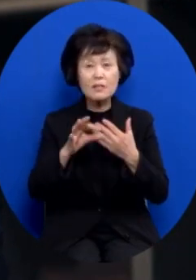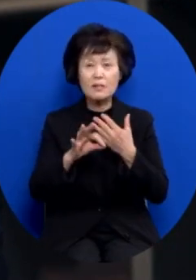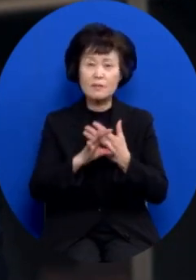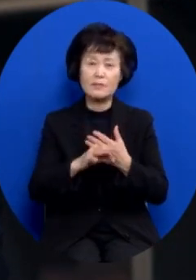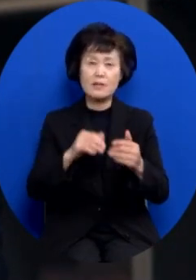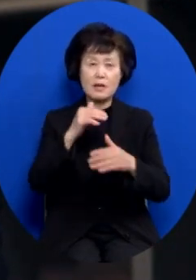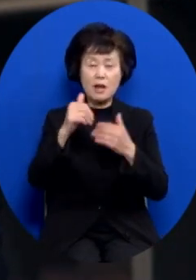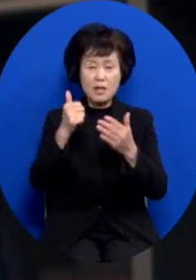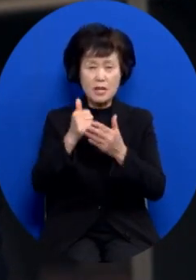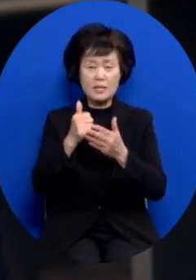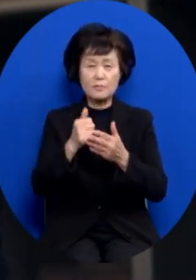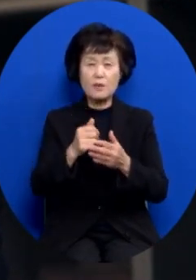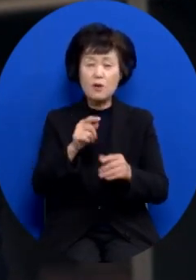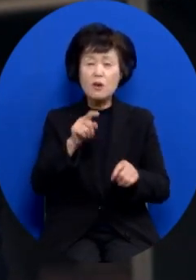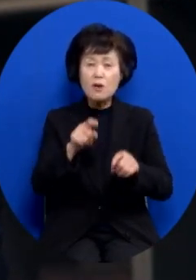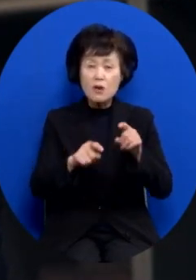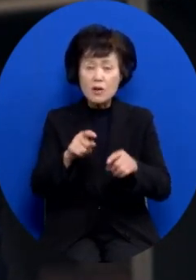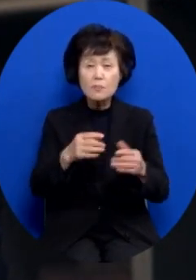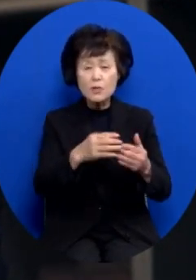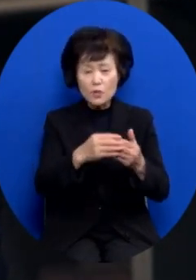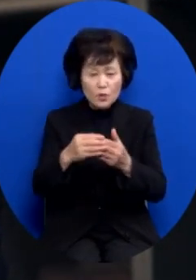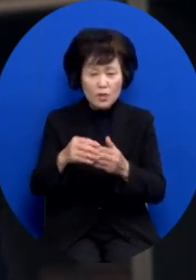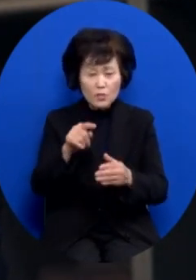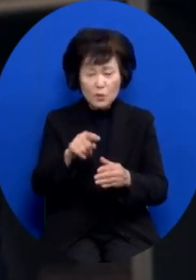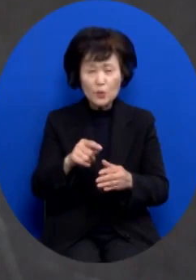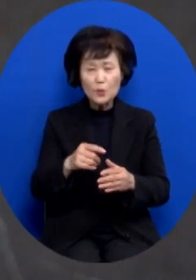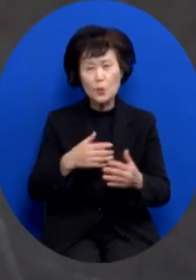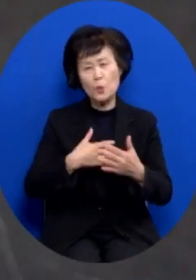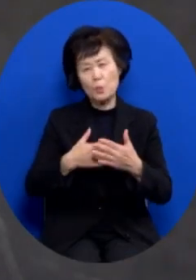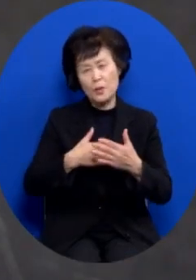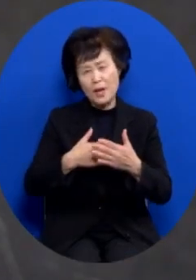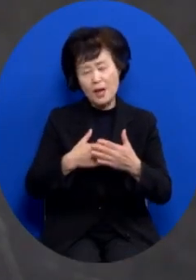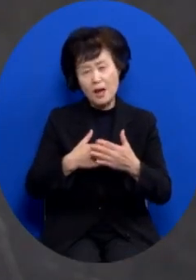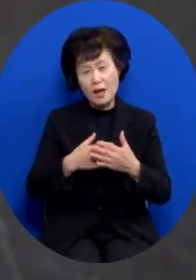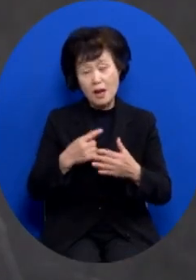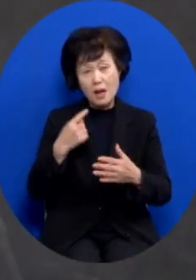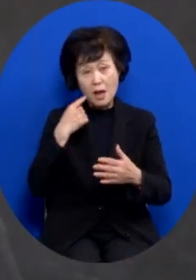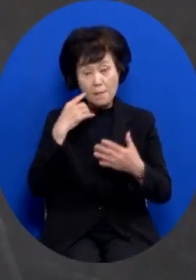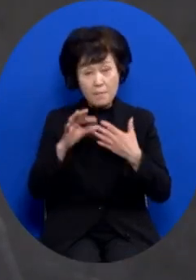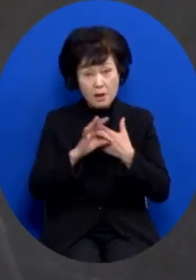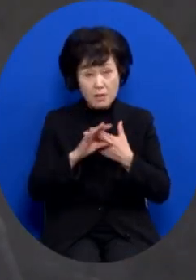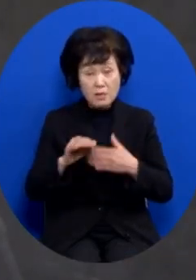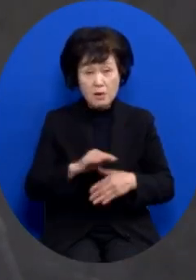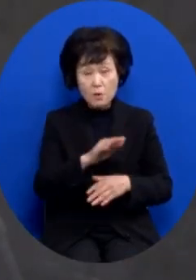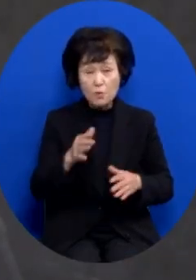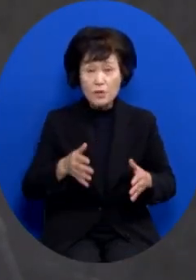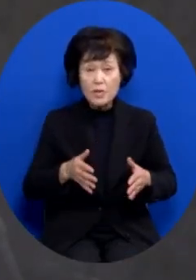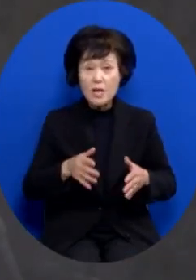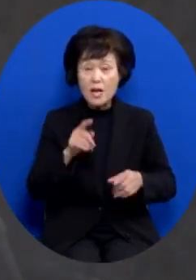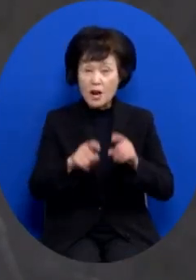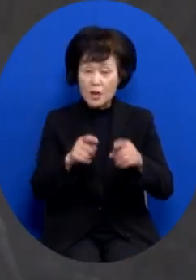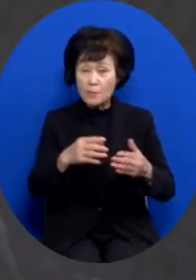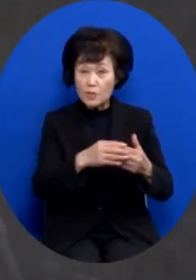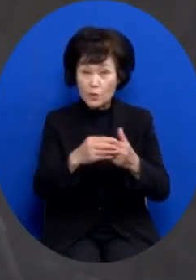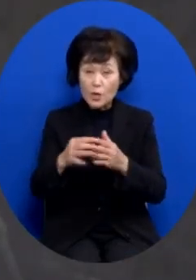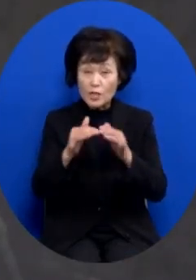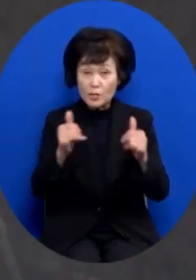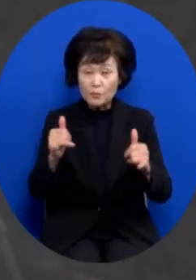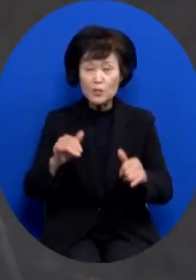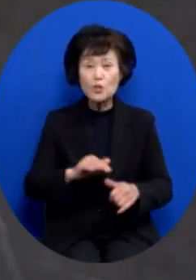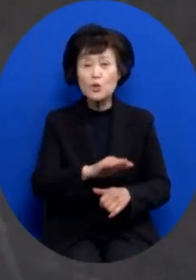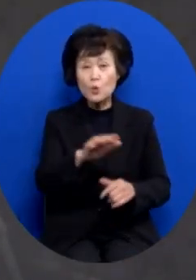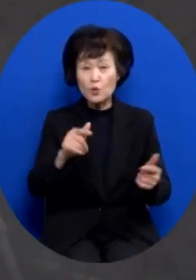하나님이 그 걸음을 인도하시는 것도 불안할 것입니다 만약에 우리의 걸음을 인도하시는 그분이 우리를